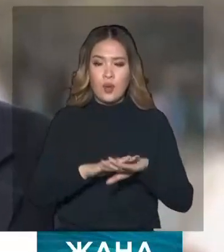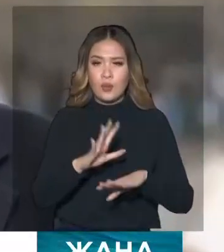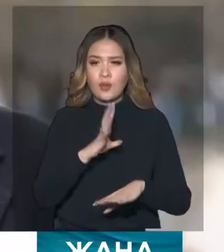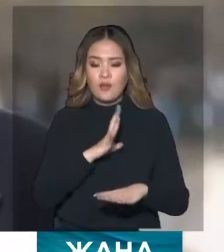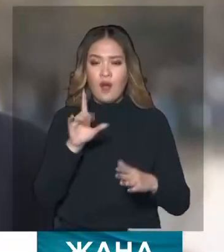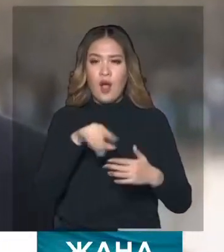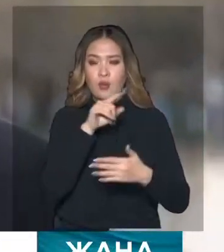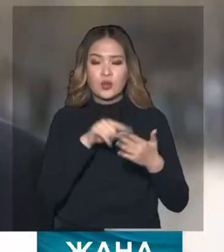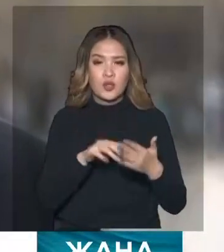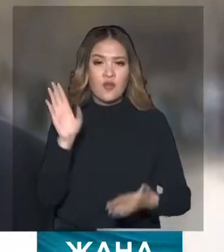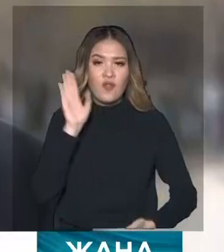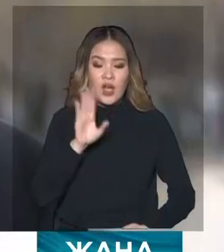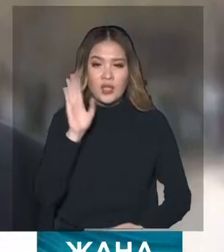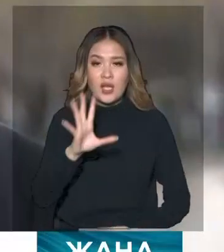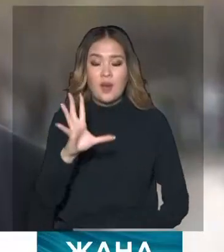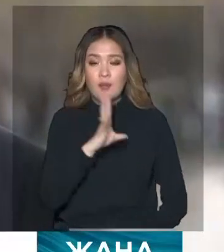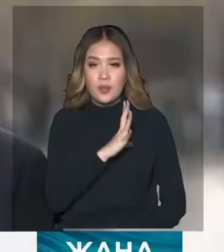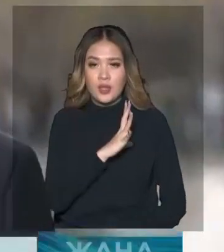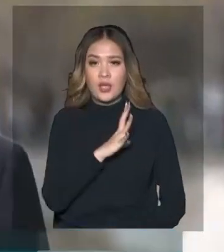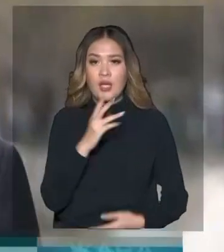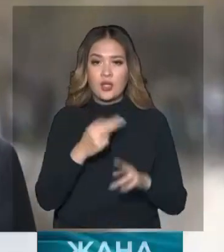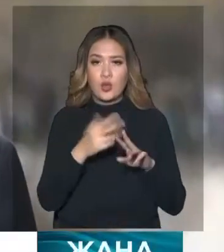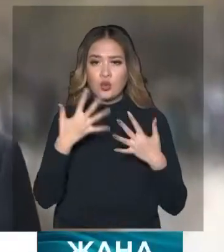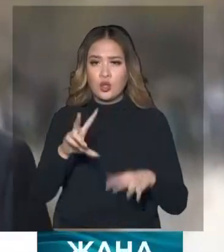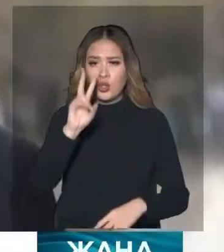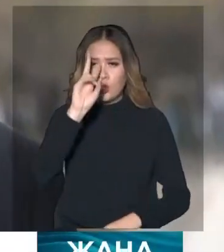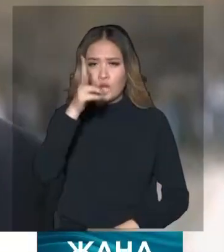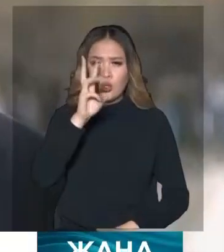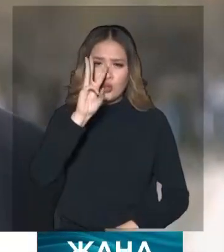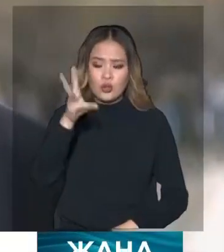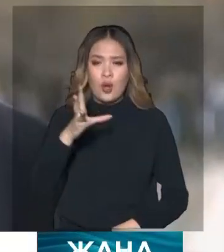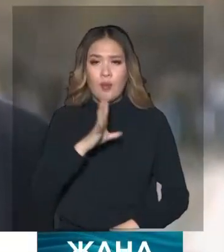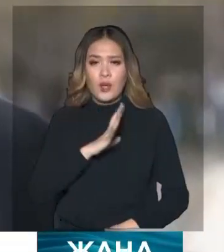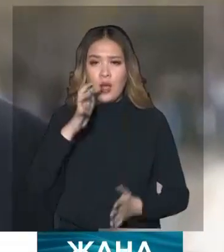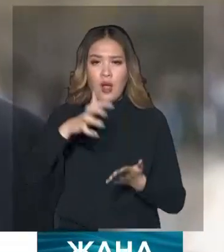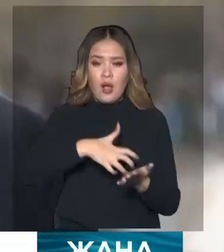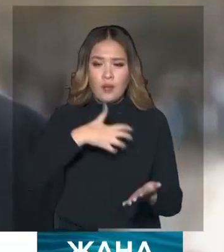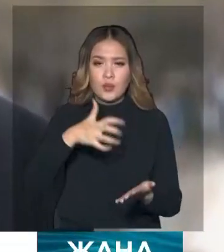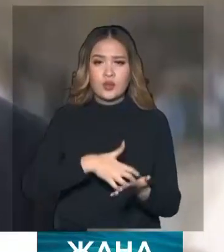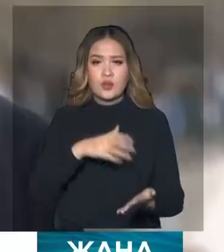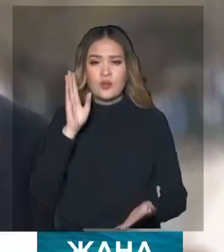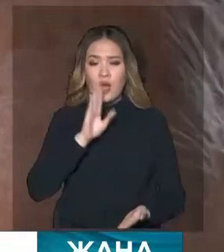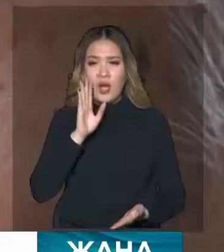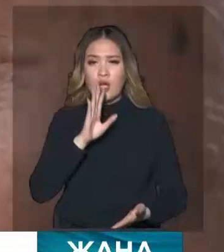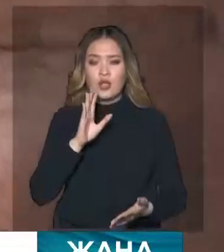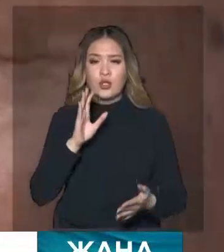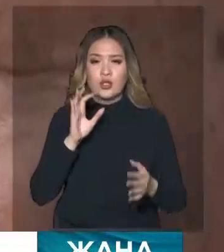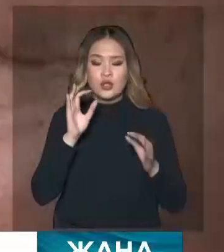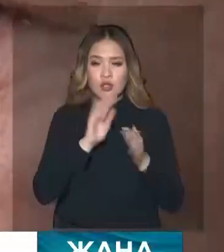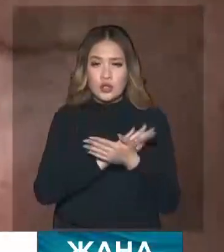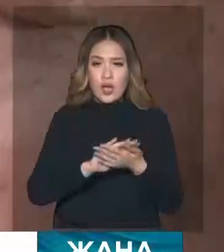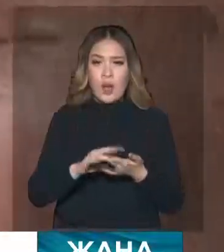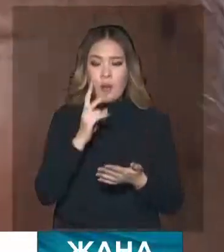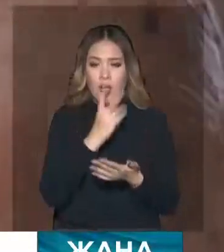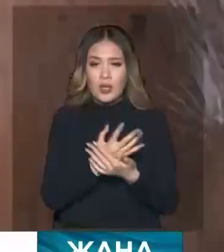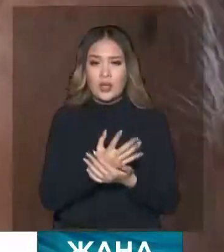мына су болатын. Бұл суды 2-3 жыл болды. Қазып, сапалы суу экенин аныктап, ауылга толук